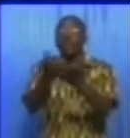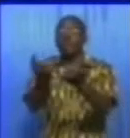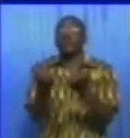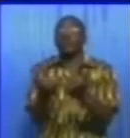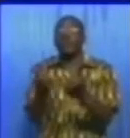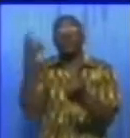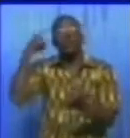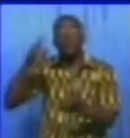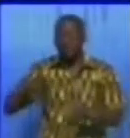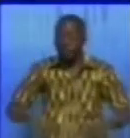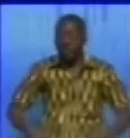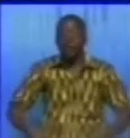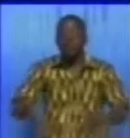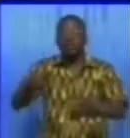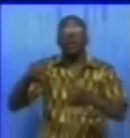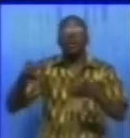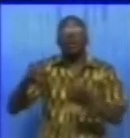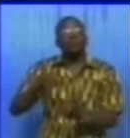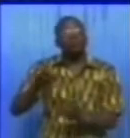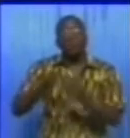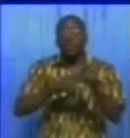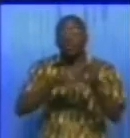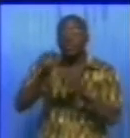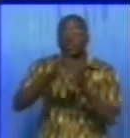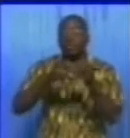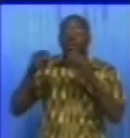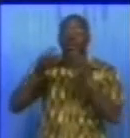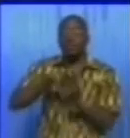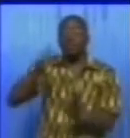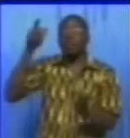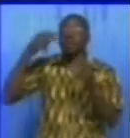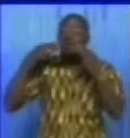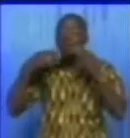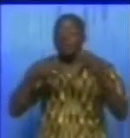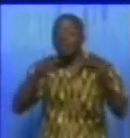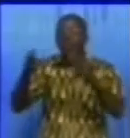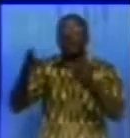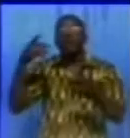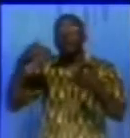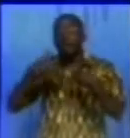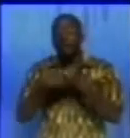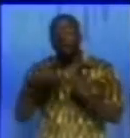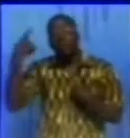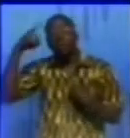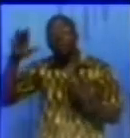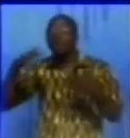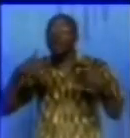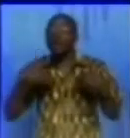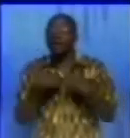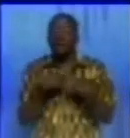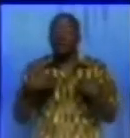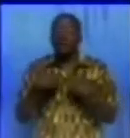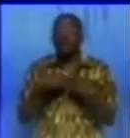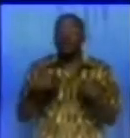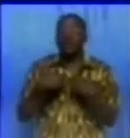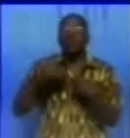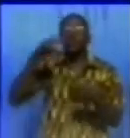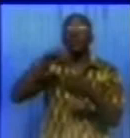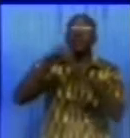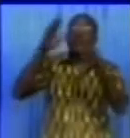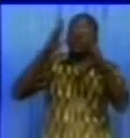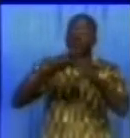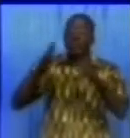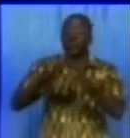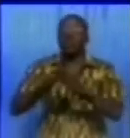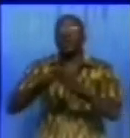schéma d'aménagement de la grande mare qui prévoit des abreuvoirs pour les animaux de la ville de Dori,